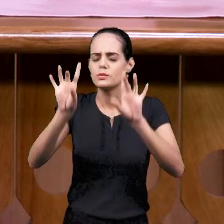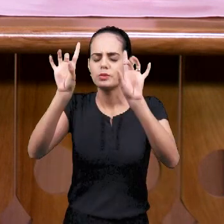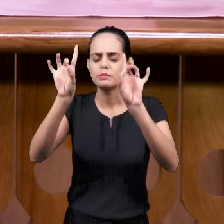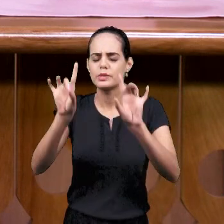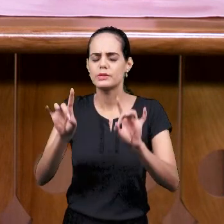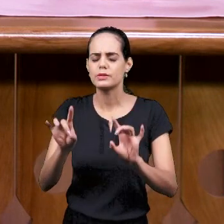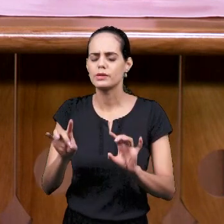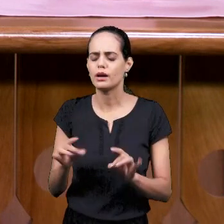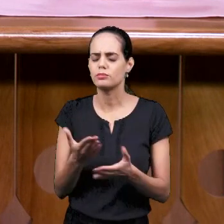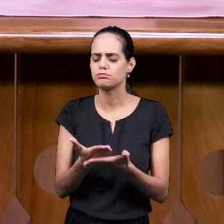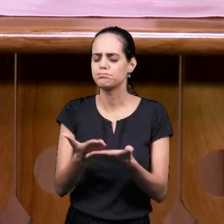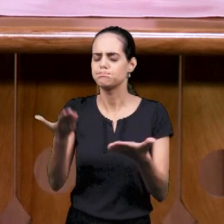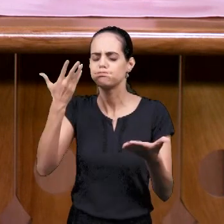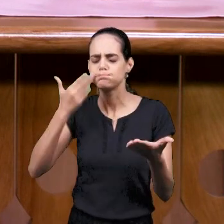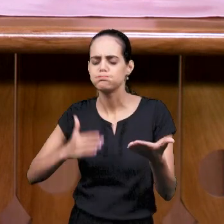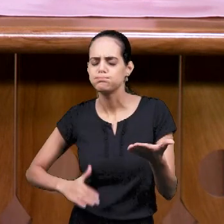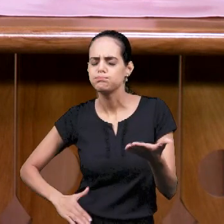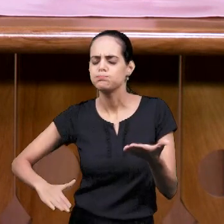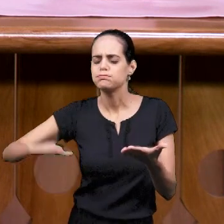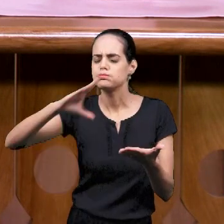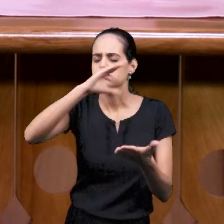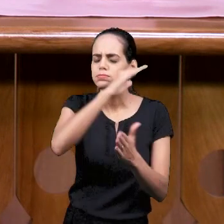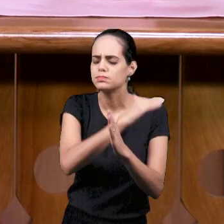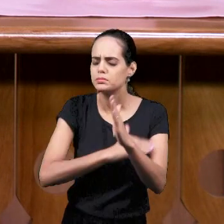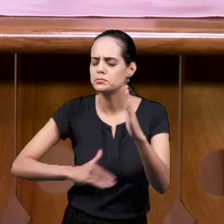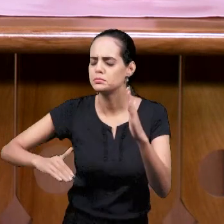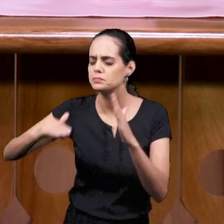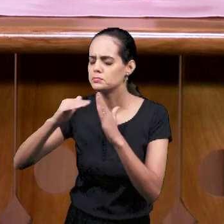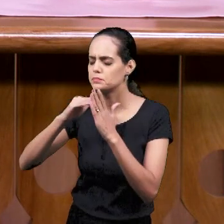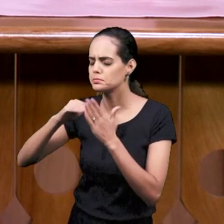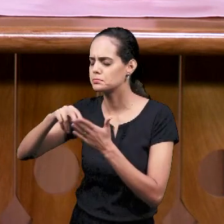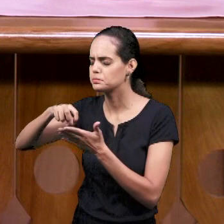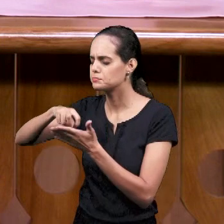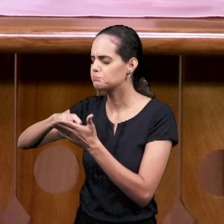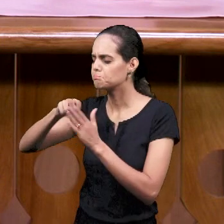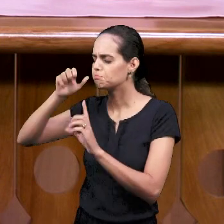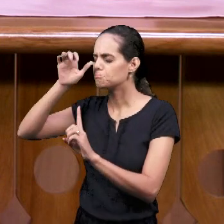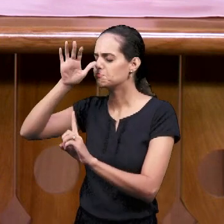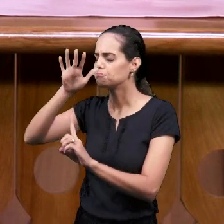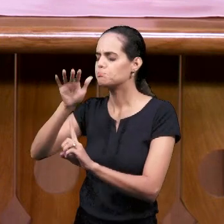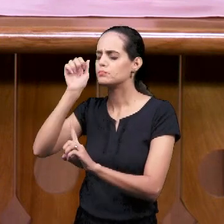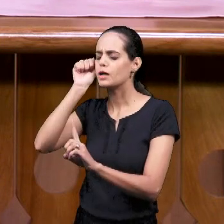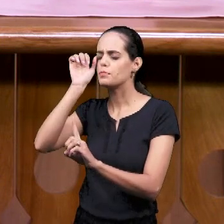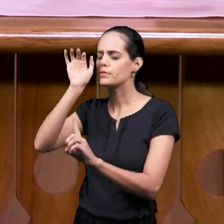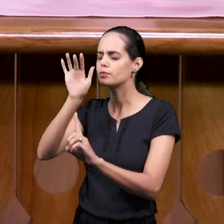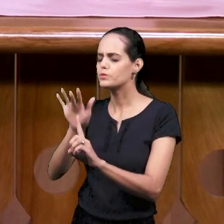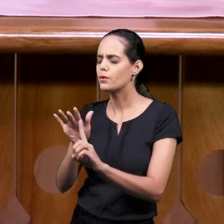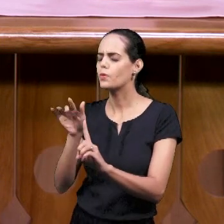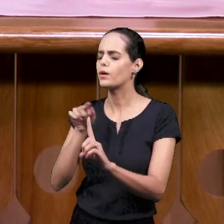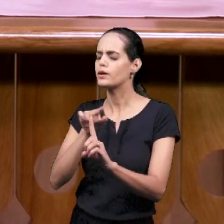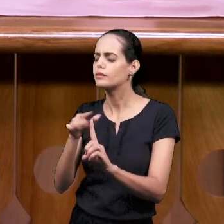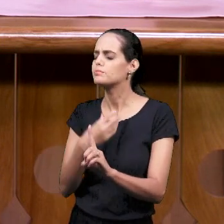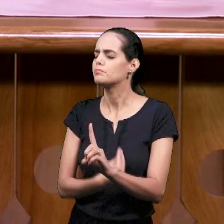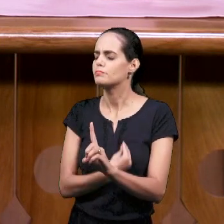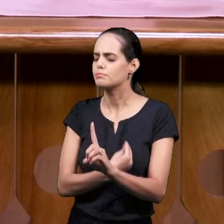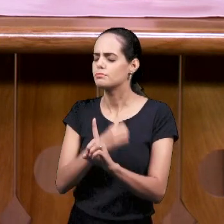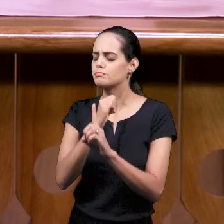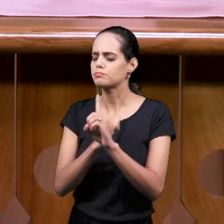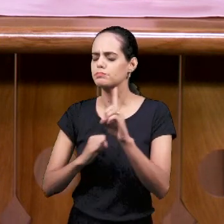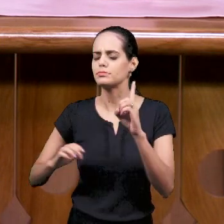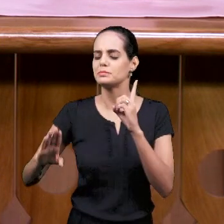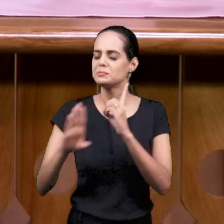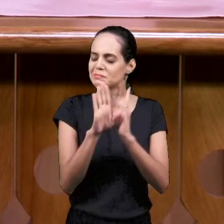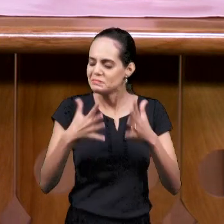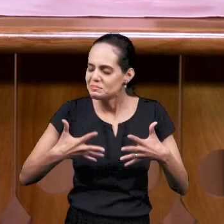moment en faveur de tes enfants, tous les enfants, intermédiaires et adolescents, afin qu'ils puissent, Seigneur Dieu, participer de